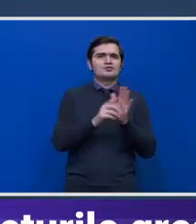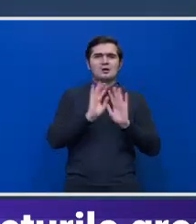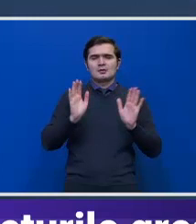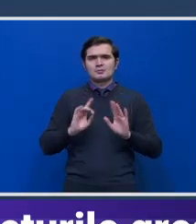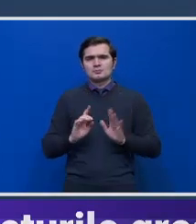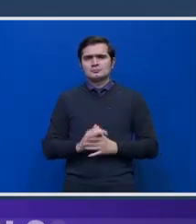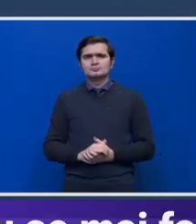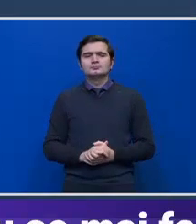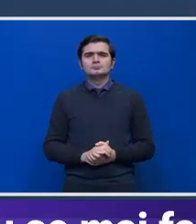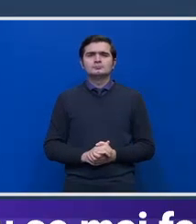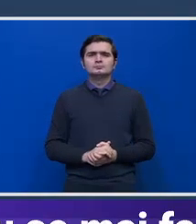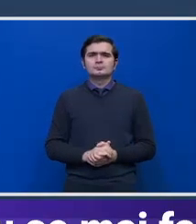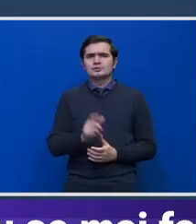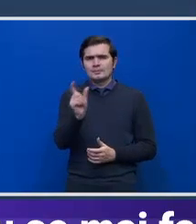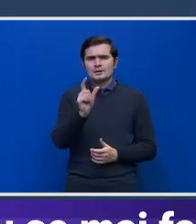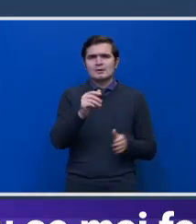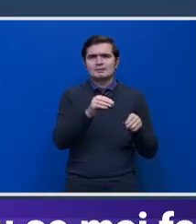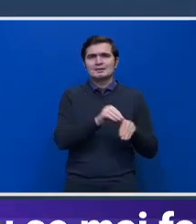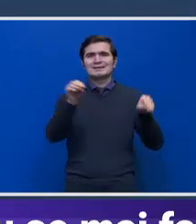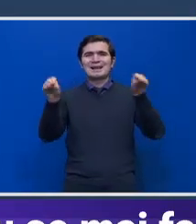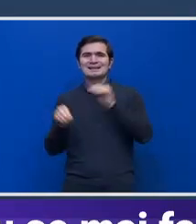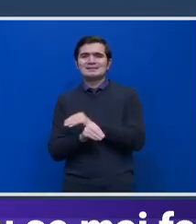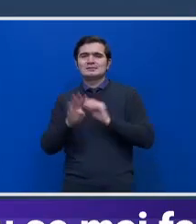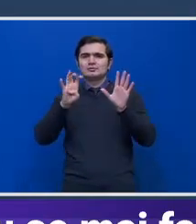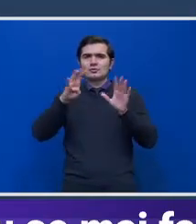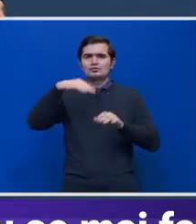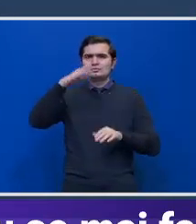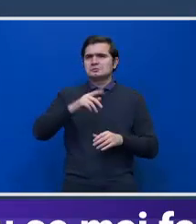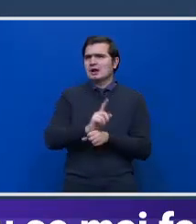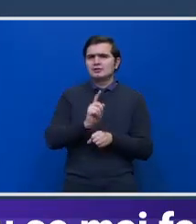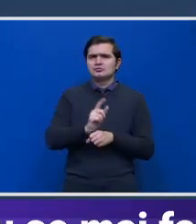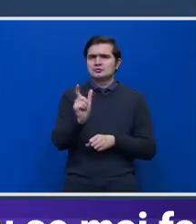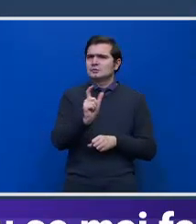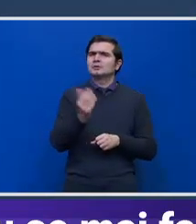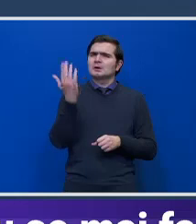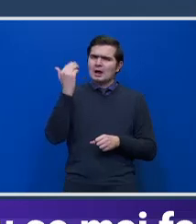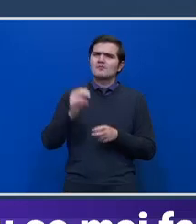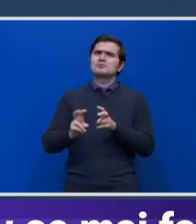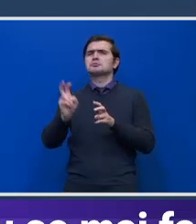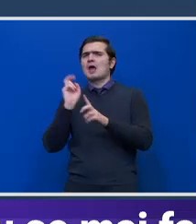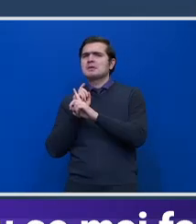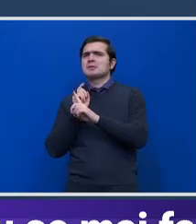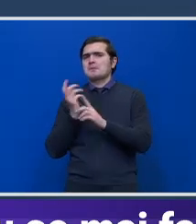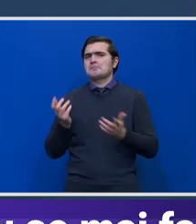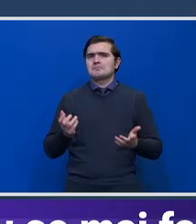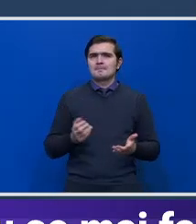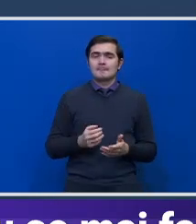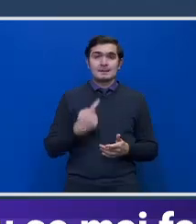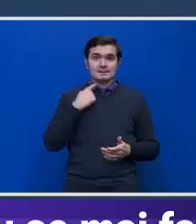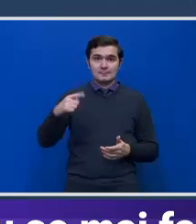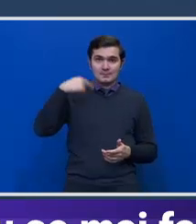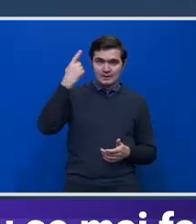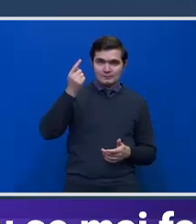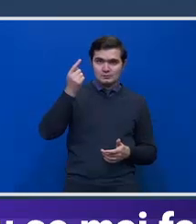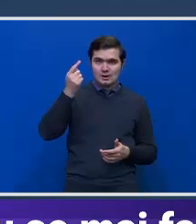întâmplă. O perioadă de tranziție de 90 de zile. E aceeași perioadă care am avut-o și înainte când am... Ok, și săptămâna